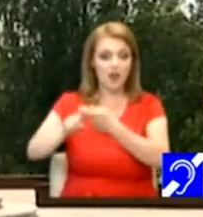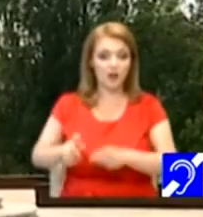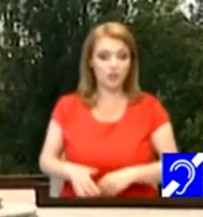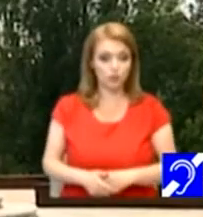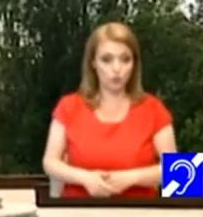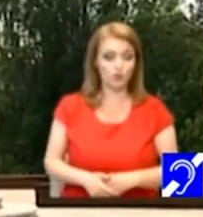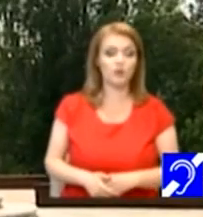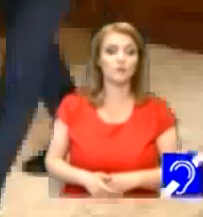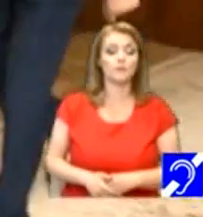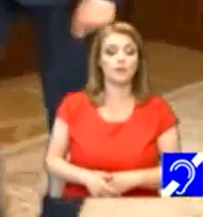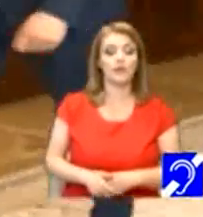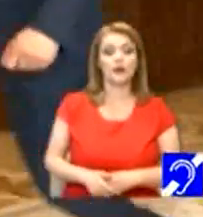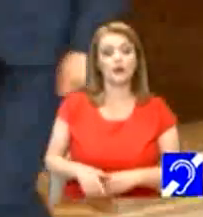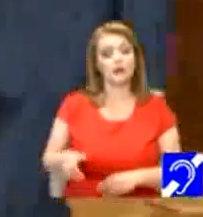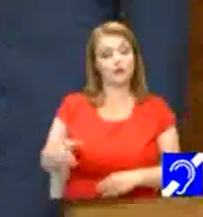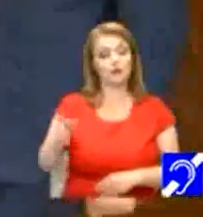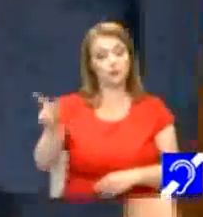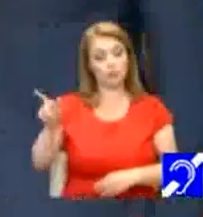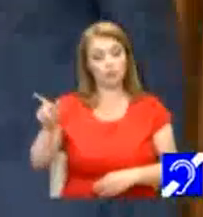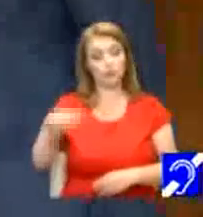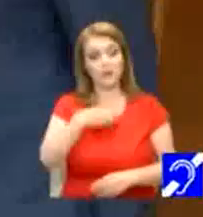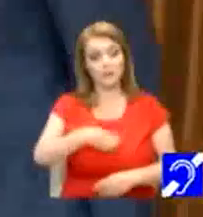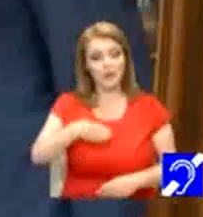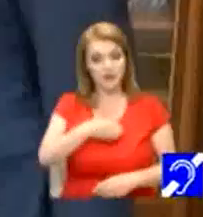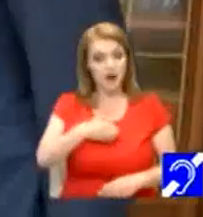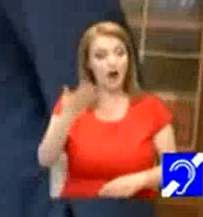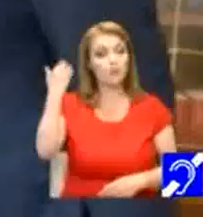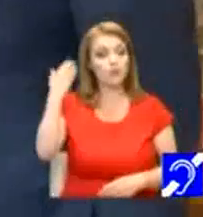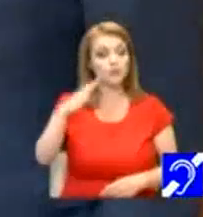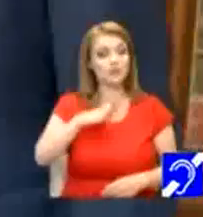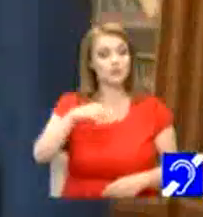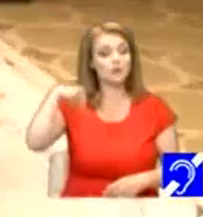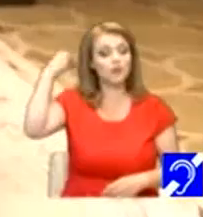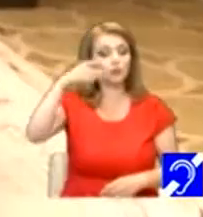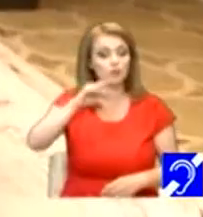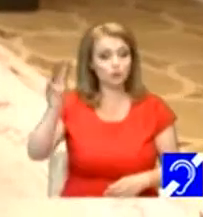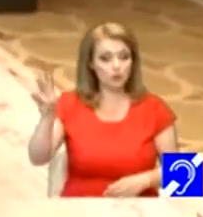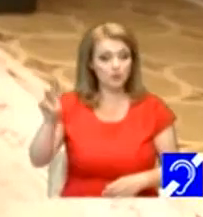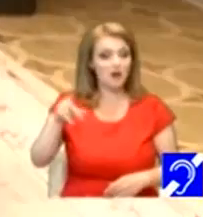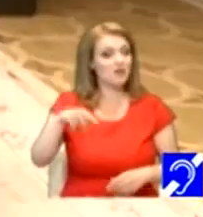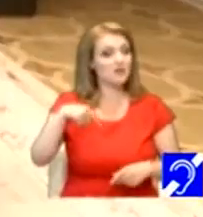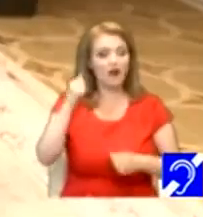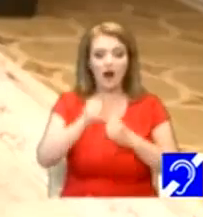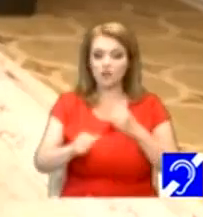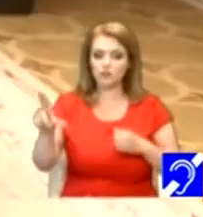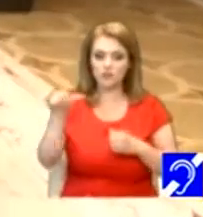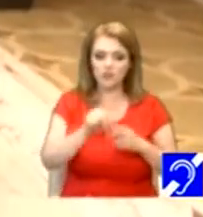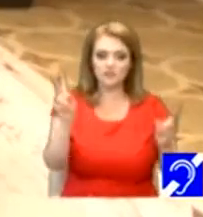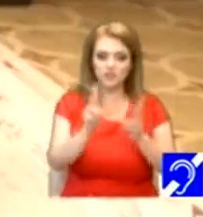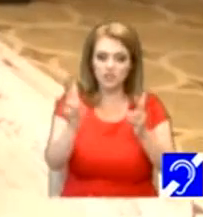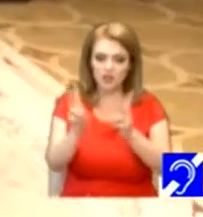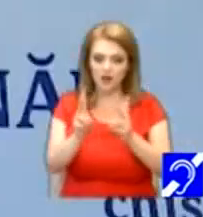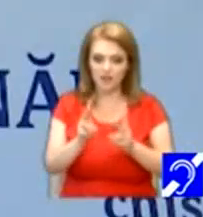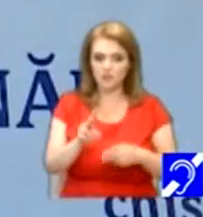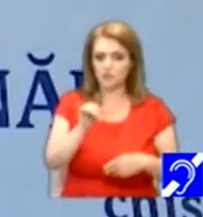întâlnea săptămânal cu Igor Dodon, motivând că discută problemele Chișinăului. În zilele de campanie, acțiunile primăriei Chișinău au fost